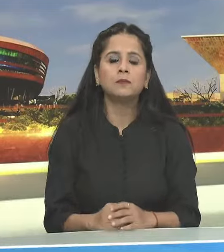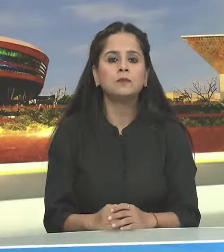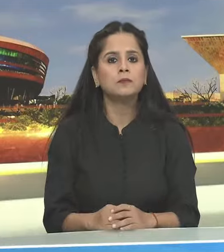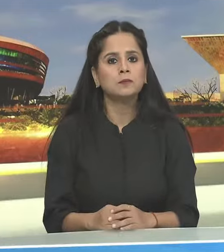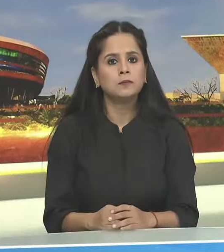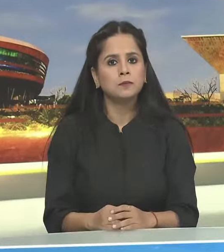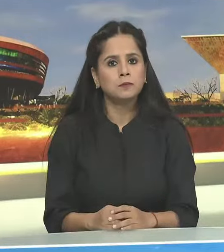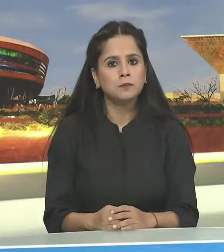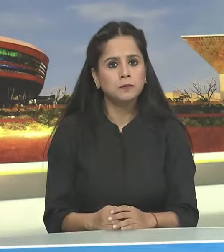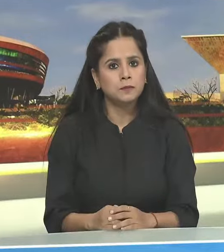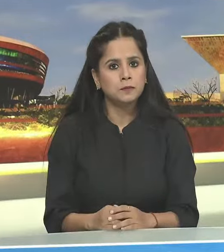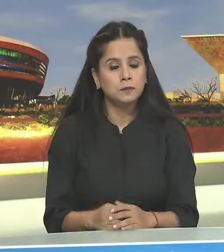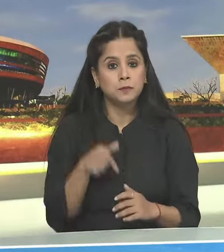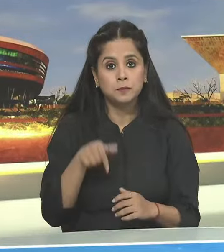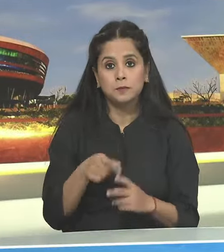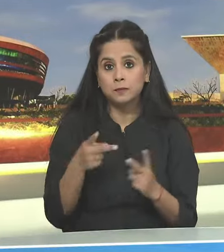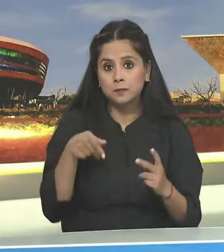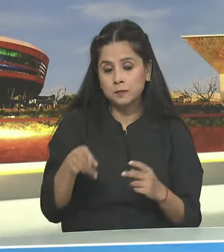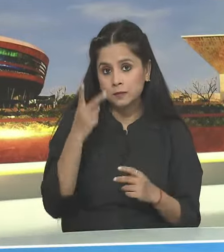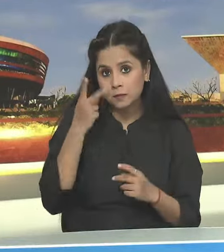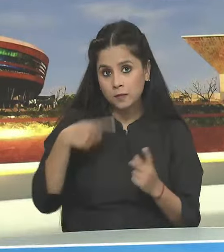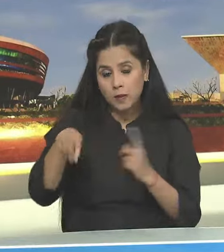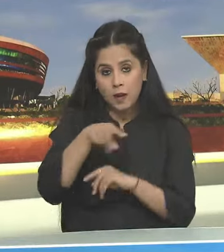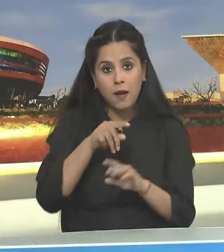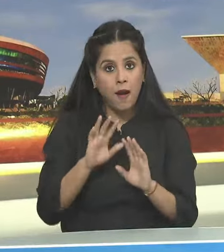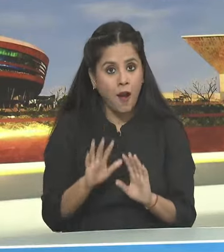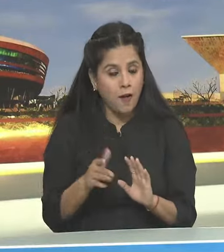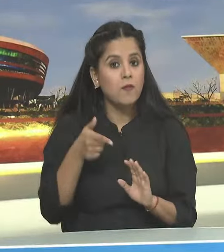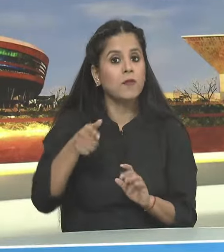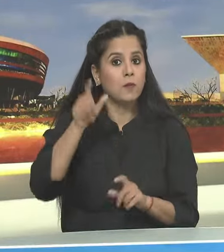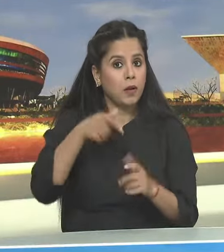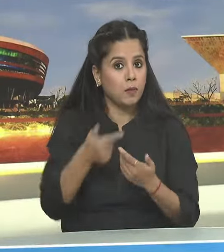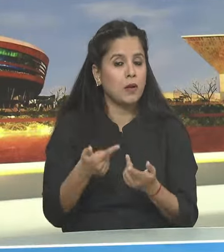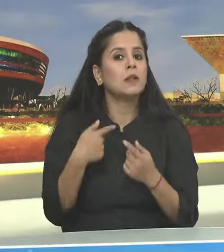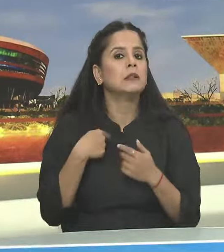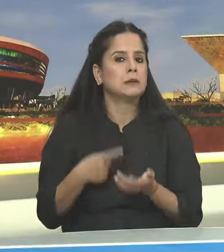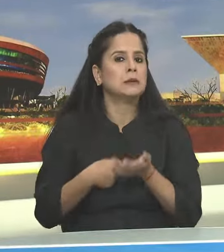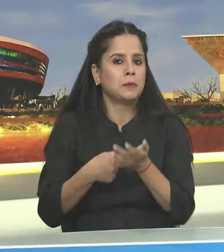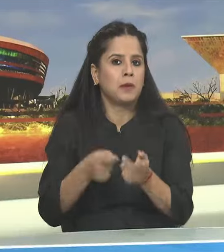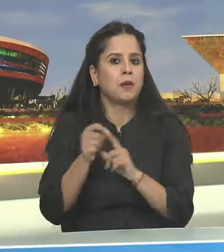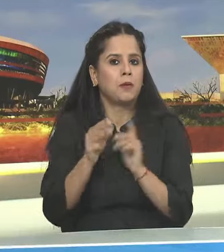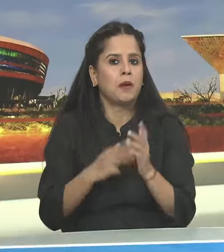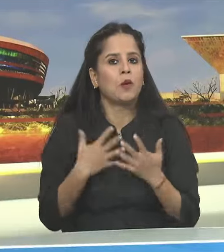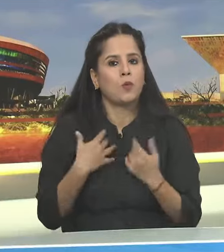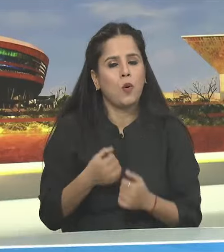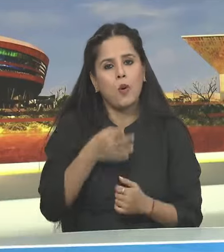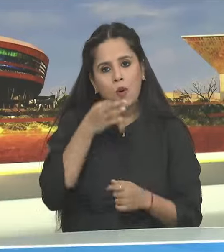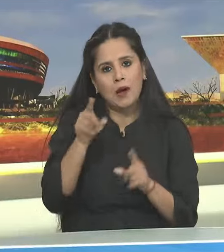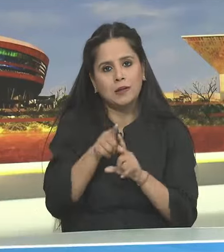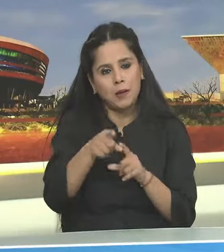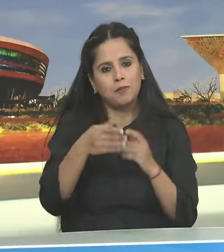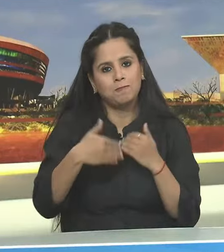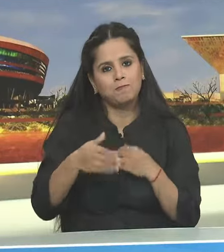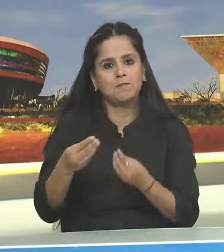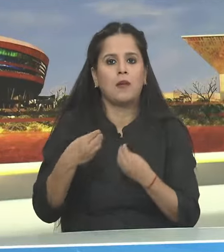ये स्कीम सुचारू रूप से रहे, और माननीय प्रधानमंत्री से मैं यही आग्रह करता हूँ।